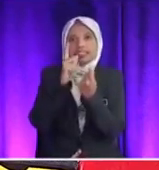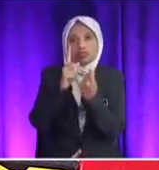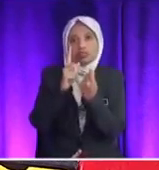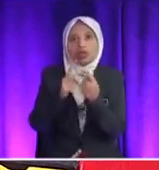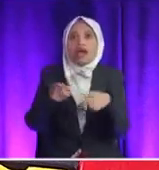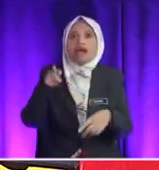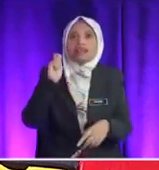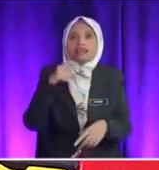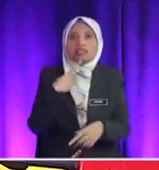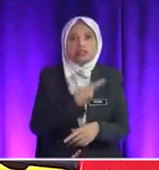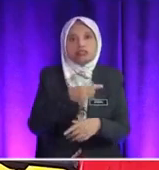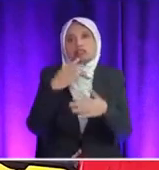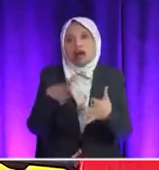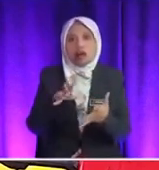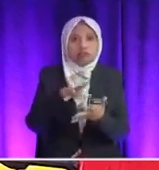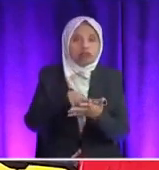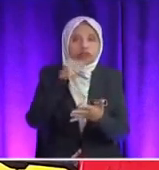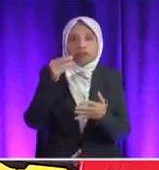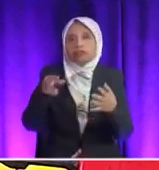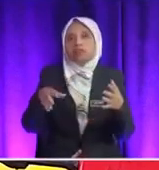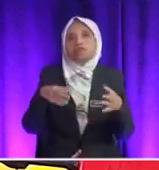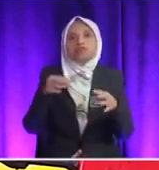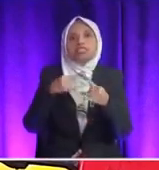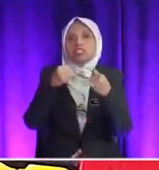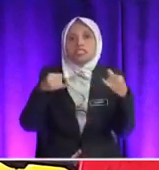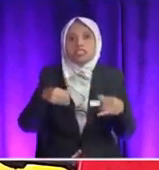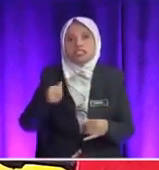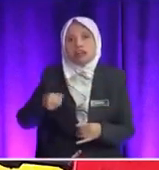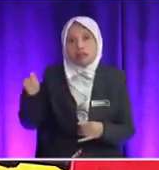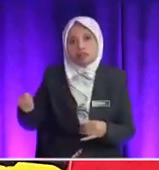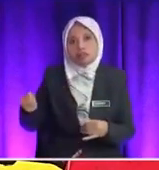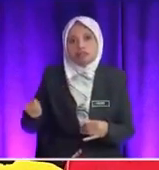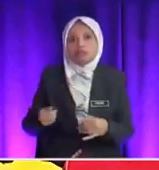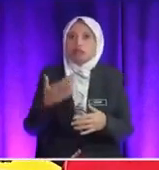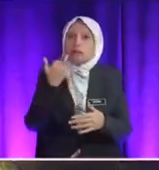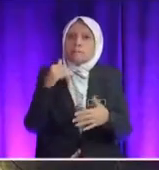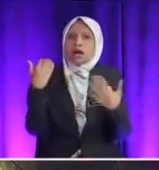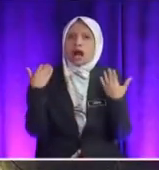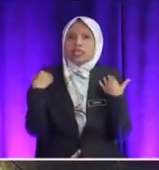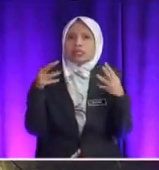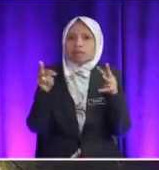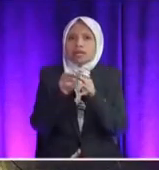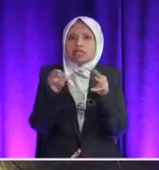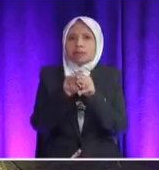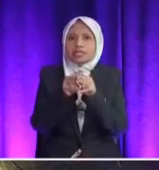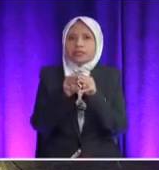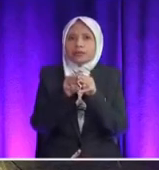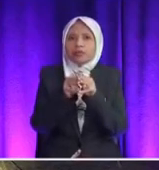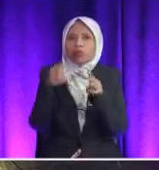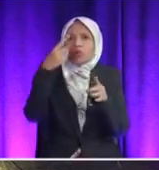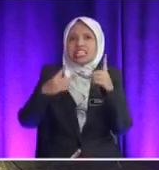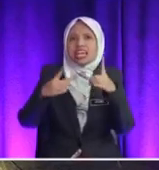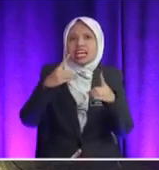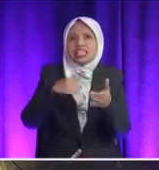belajar tentang macam-macam alat acehku Kenapa City pada cermin ada bangku hadapan isi Uh oke device